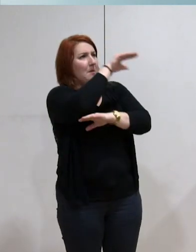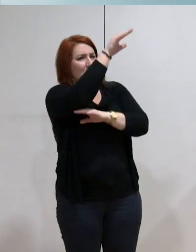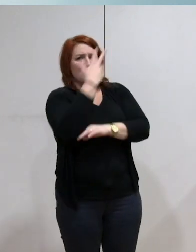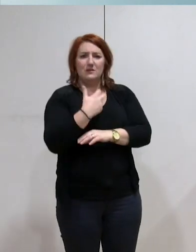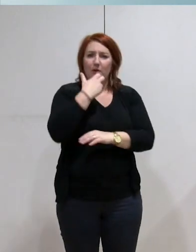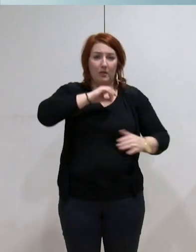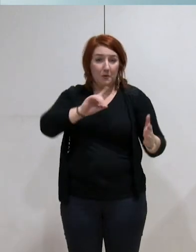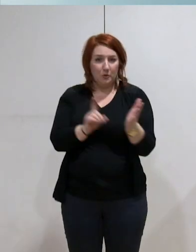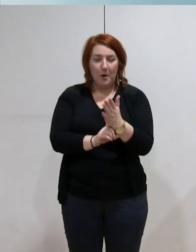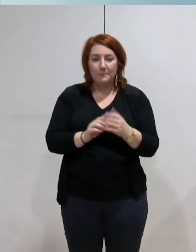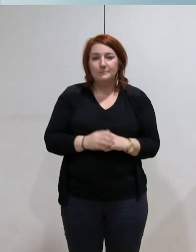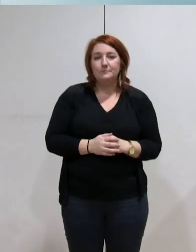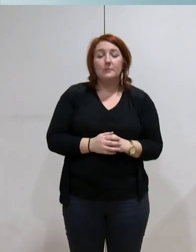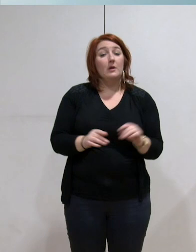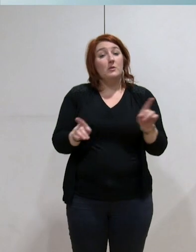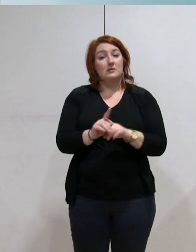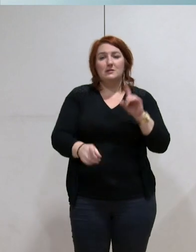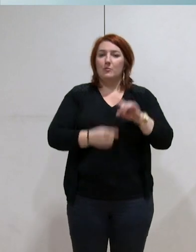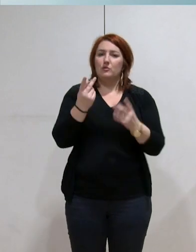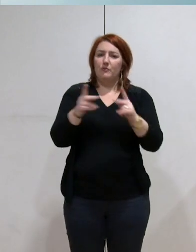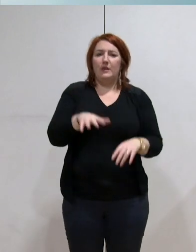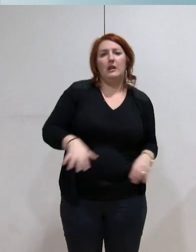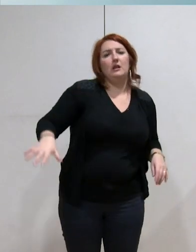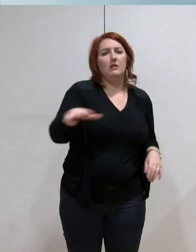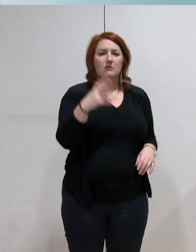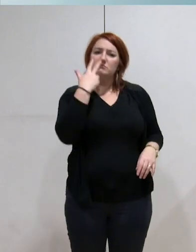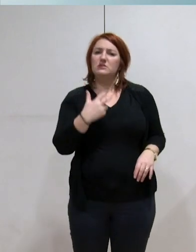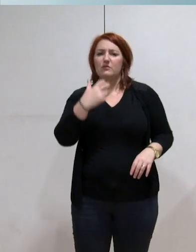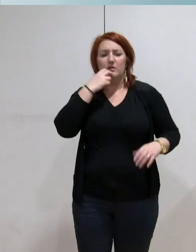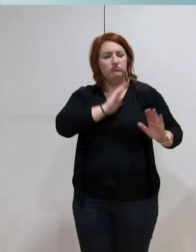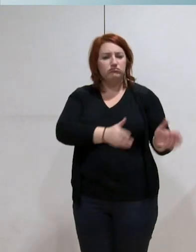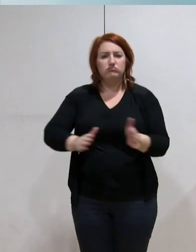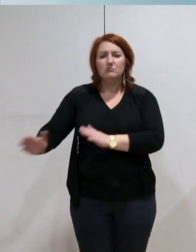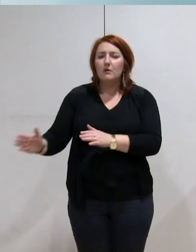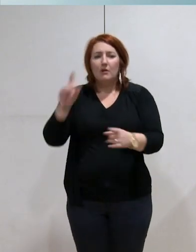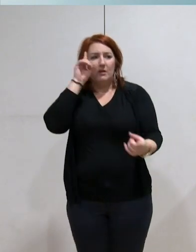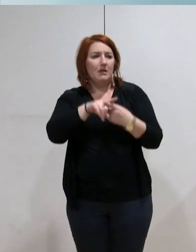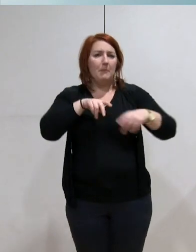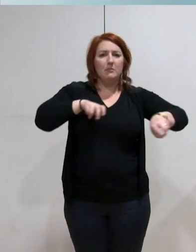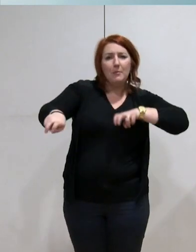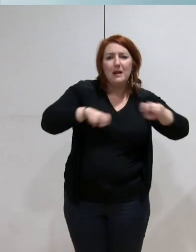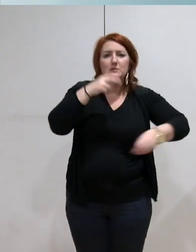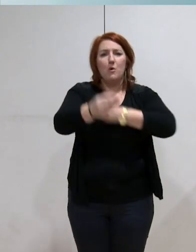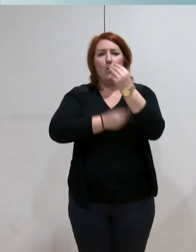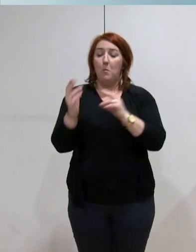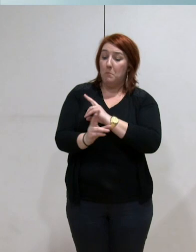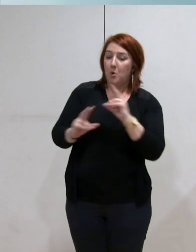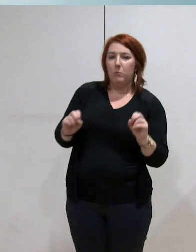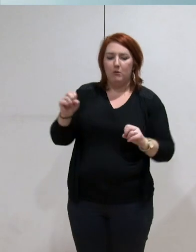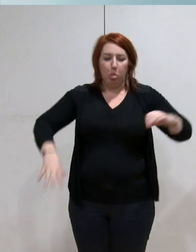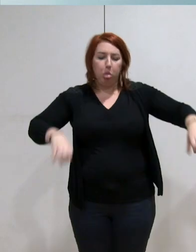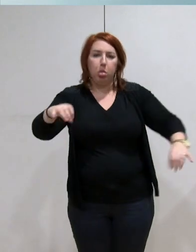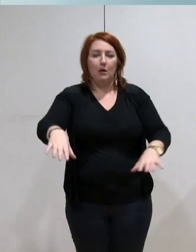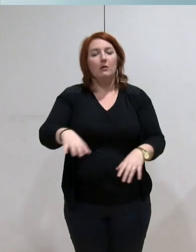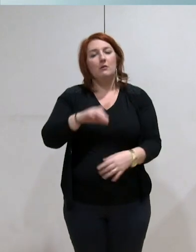la mise à l'honneur du civisme partout dans notre ville que cela soit pour les modes de déplacement ou le rapport à la propreté que